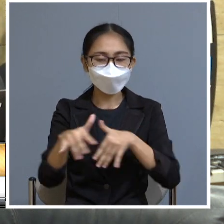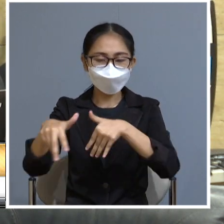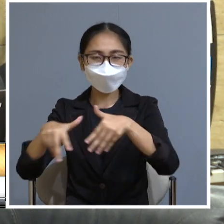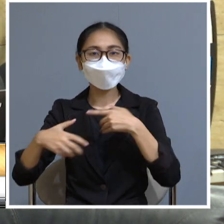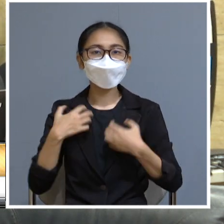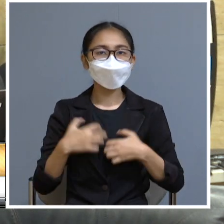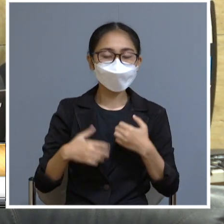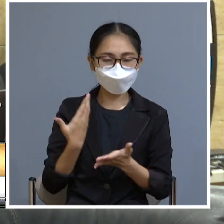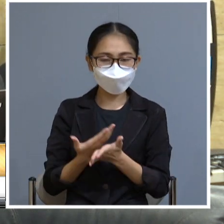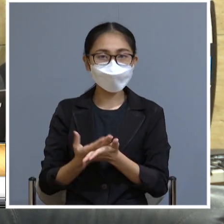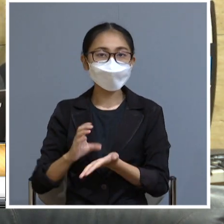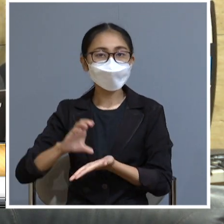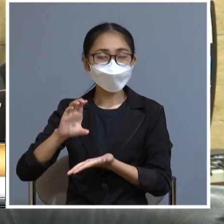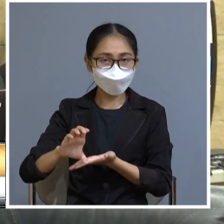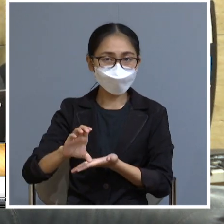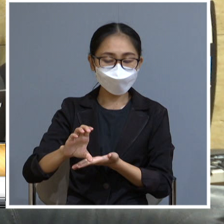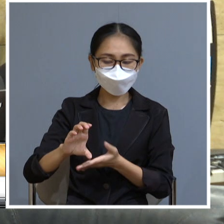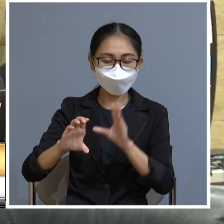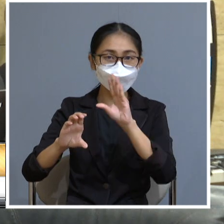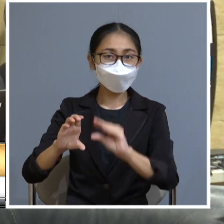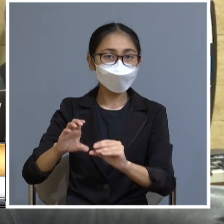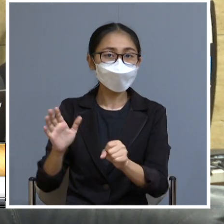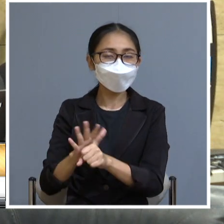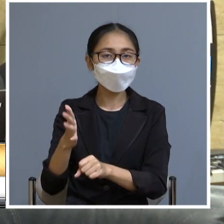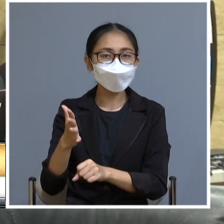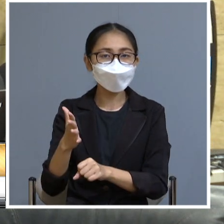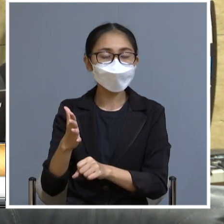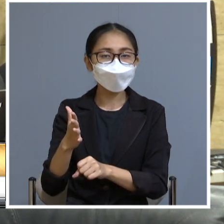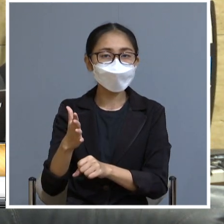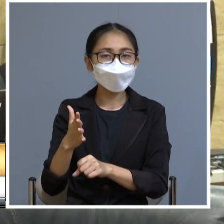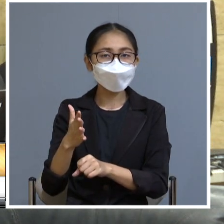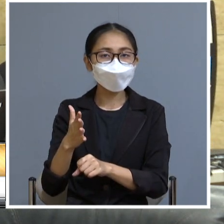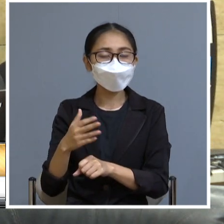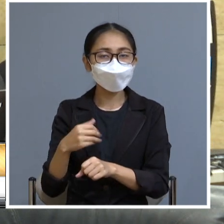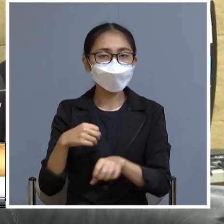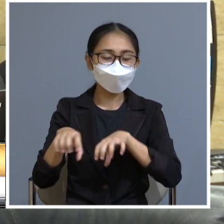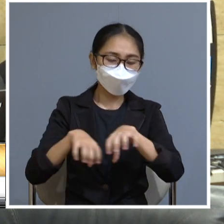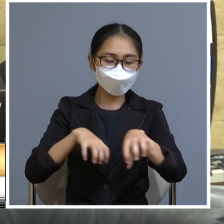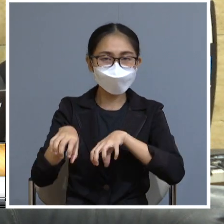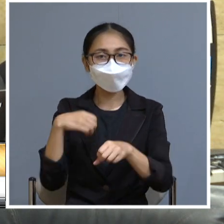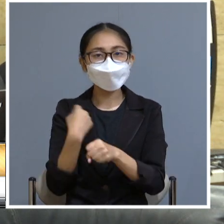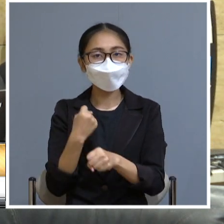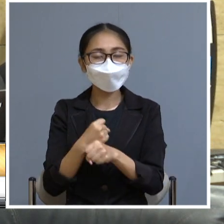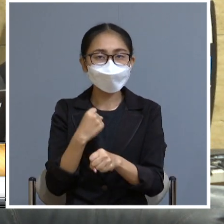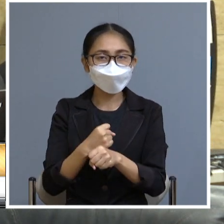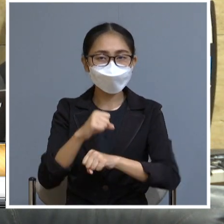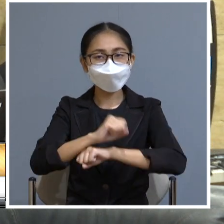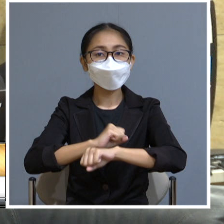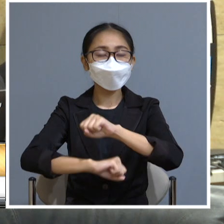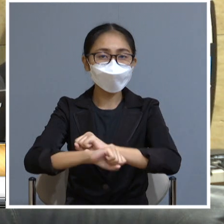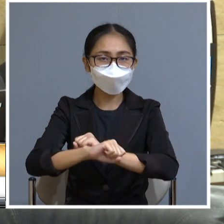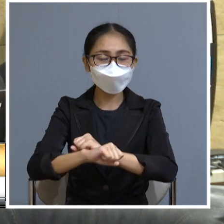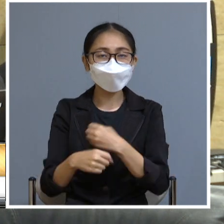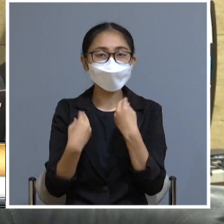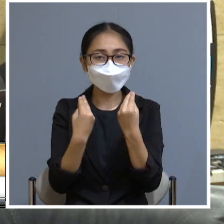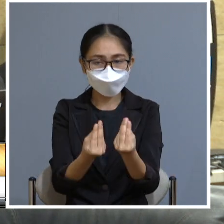ับเพระง่วงประมาณที่เหลือ ไม่เพีพอที่จะสามารถจัดการúsicaอสล่างไแ่งนี้ให